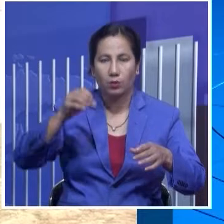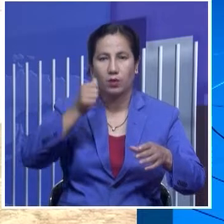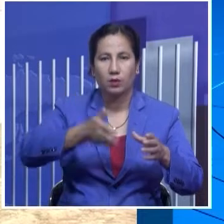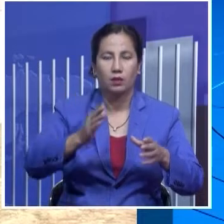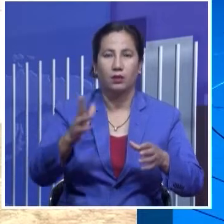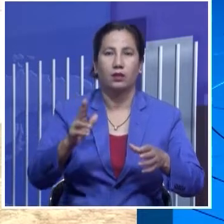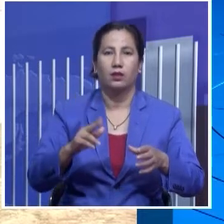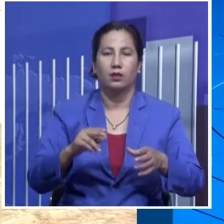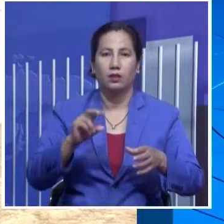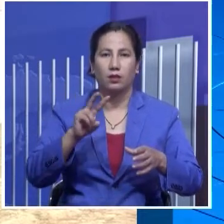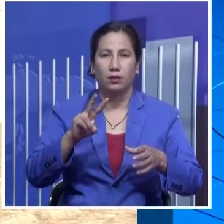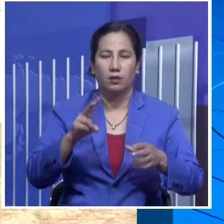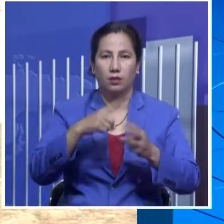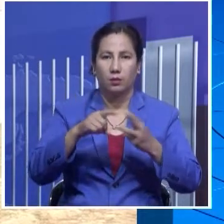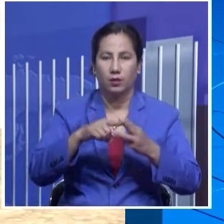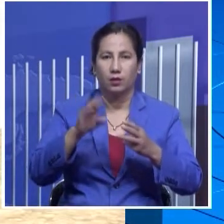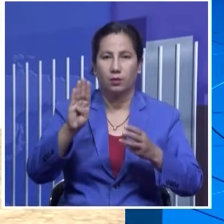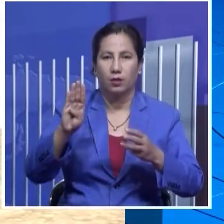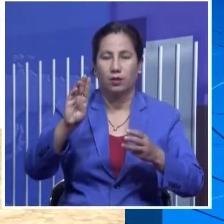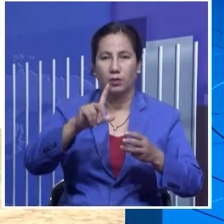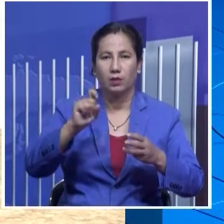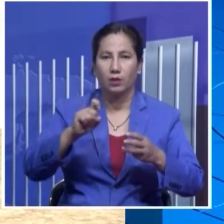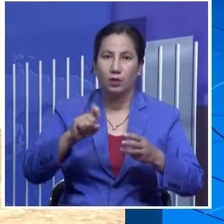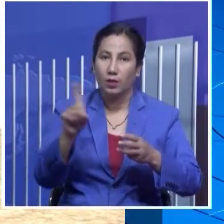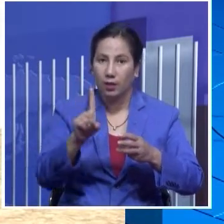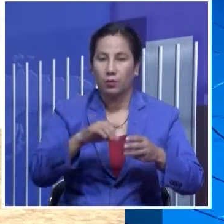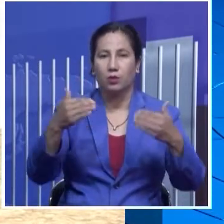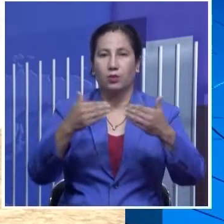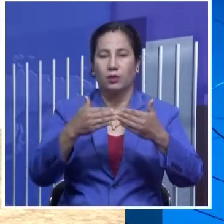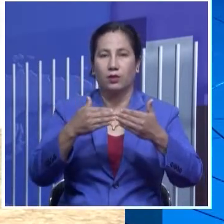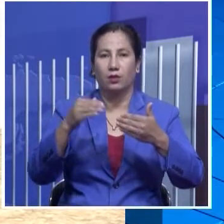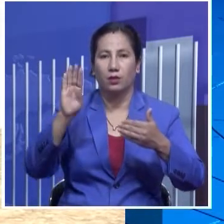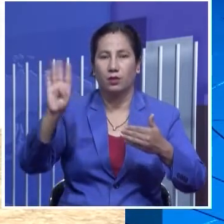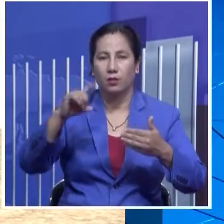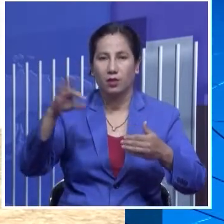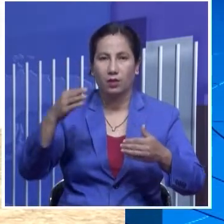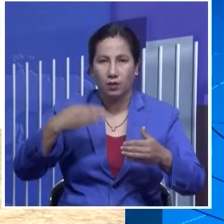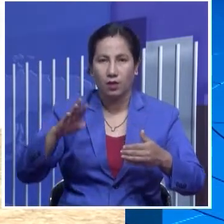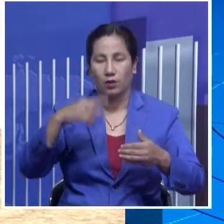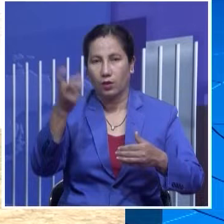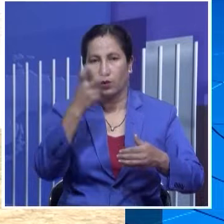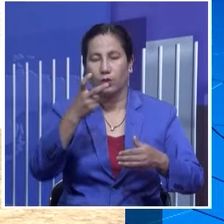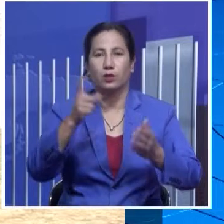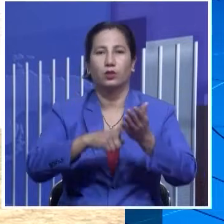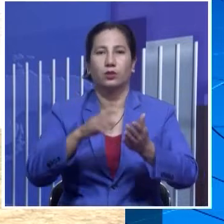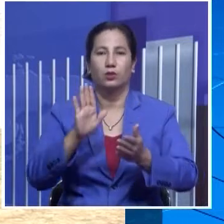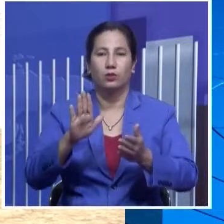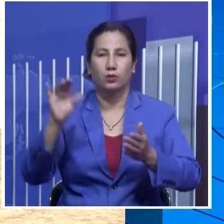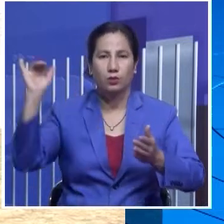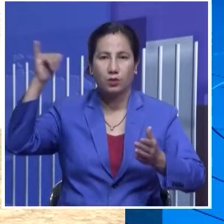बगाएको थियो। बगेका मध्य विनोद ताम्राकार सकुशल भेटिएको र वीरेन्द्र ताम्राकार बेपत्ता भएकाले खोजी कार्य जारी